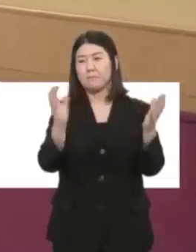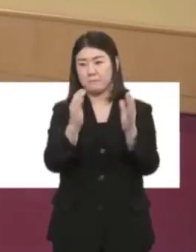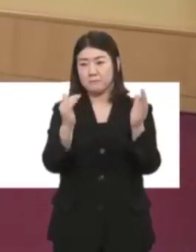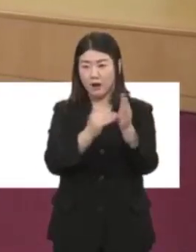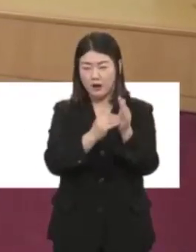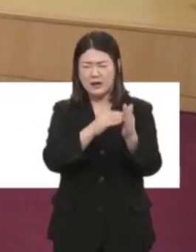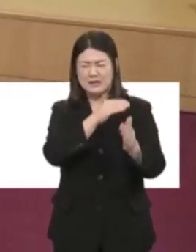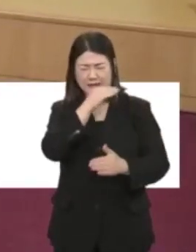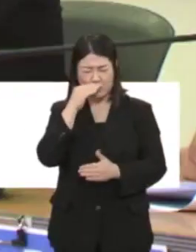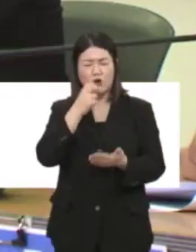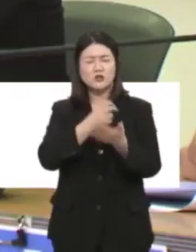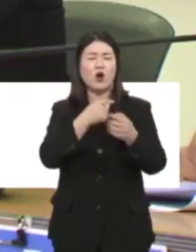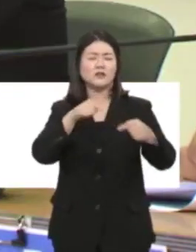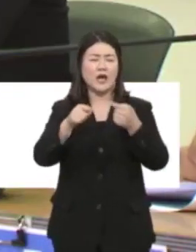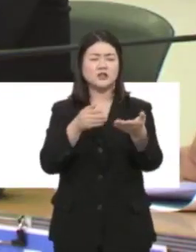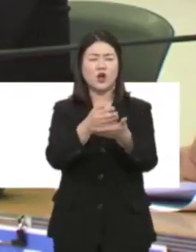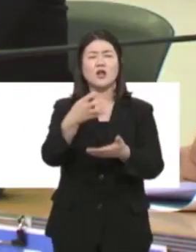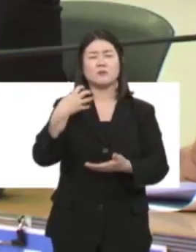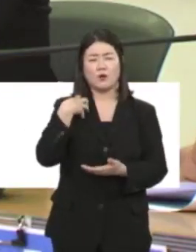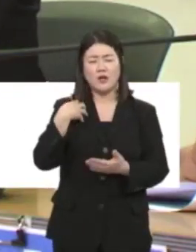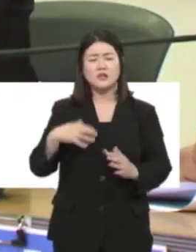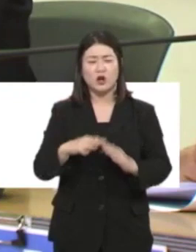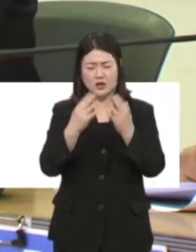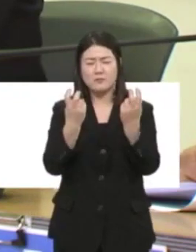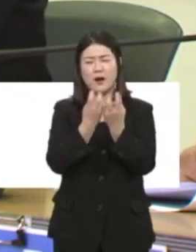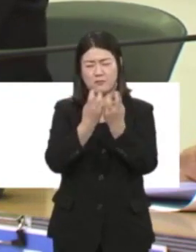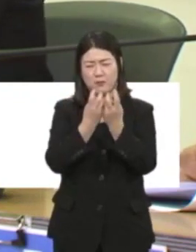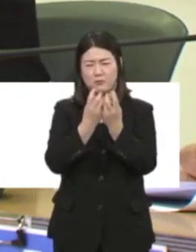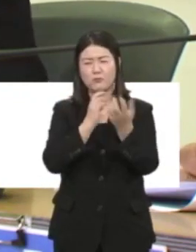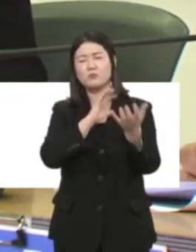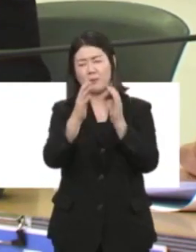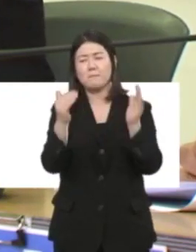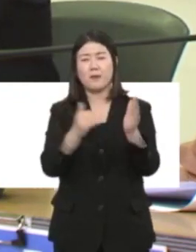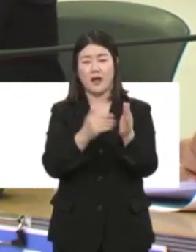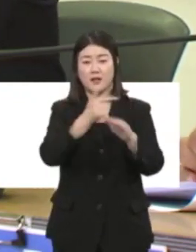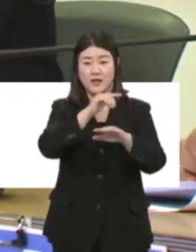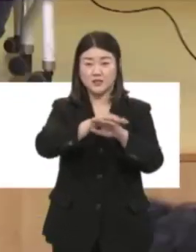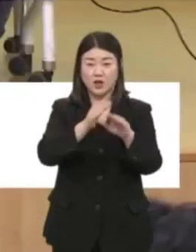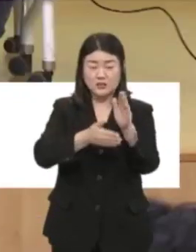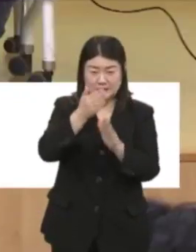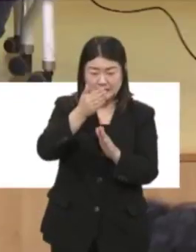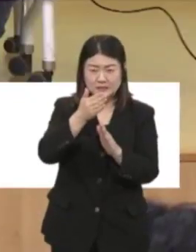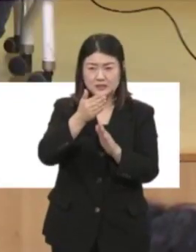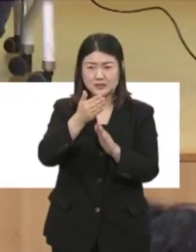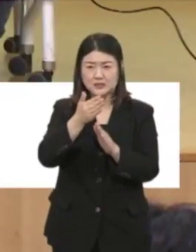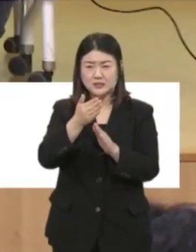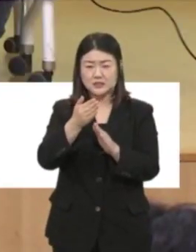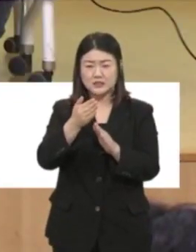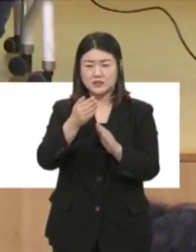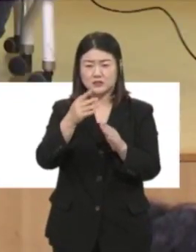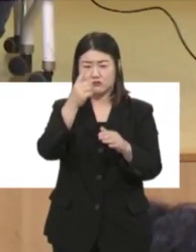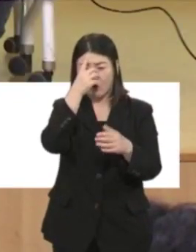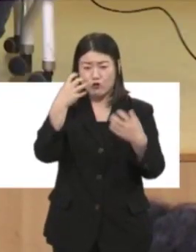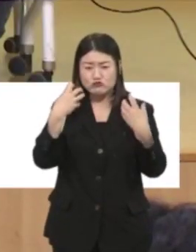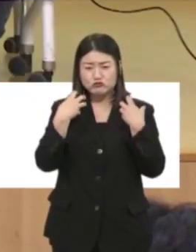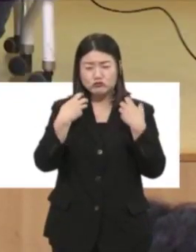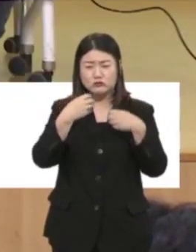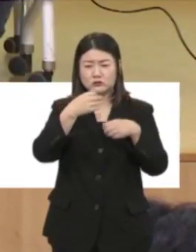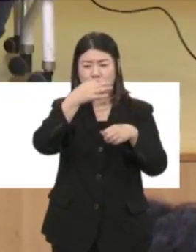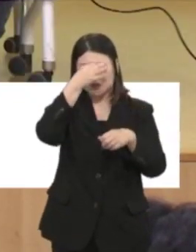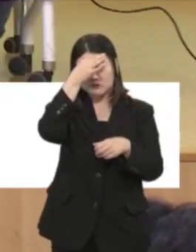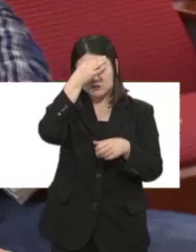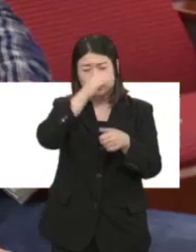제대로 된 우주 정책 전담기관 설립을 위한 방안을 모색했습니다 대전시는 이와 관련해 출연연 연구 위축될